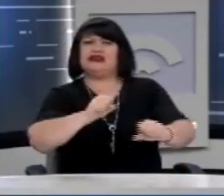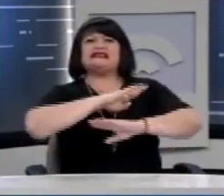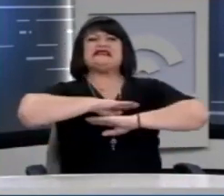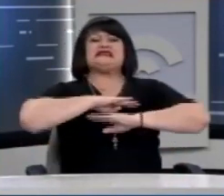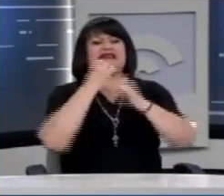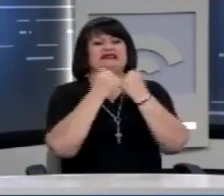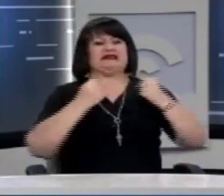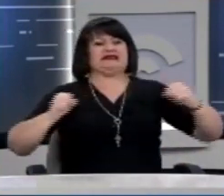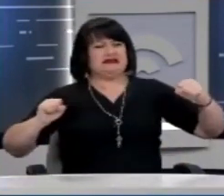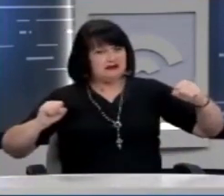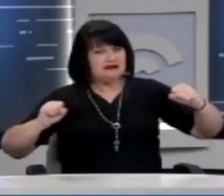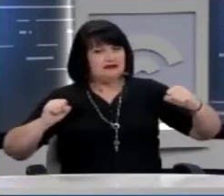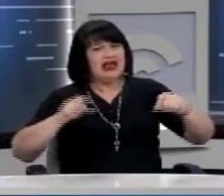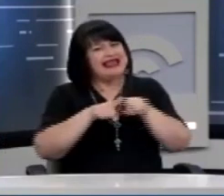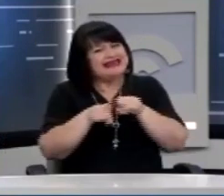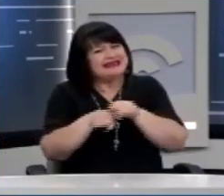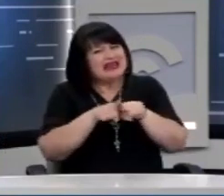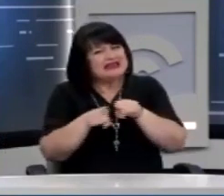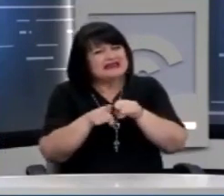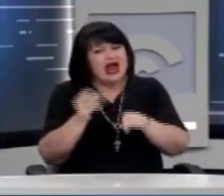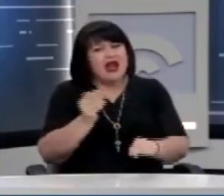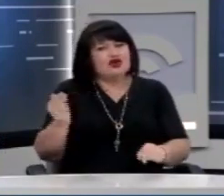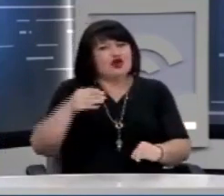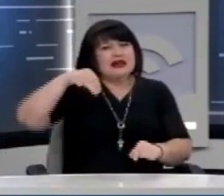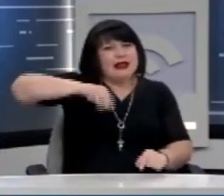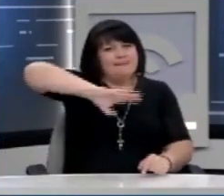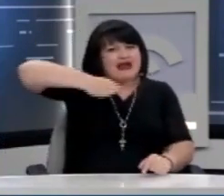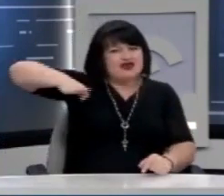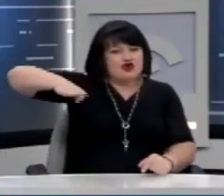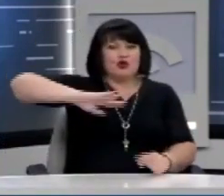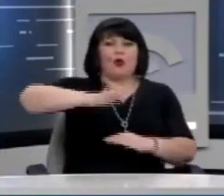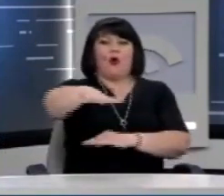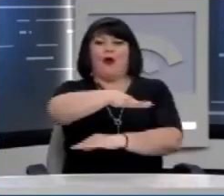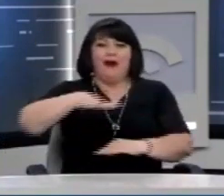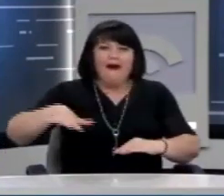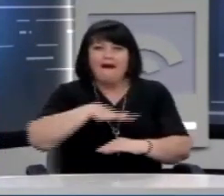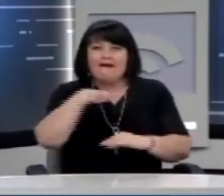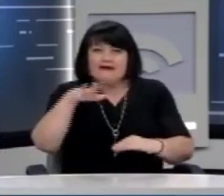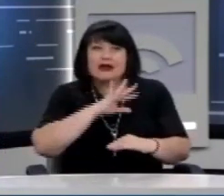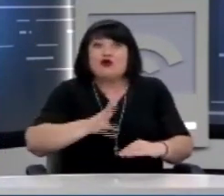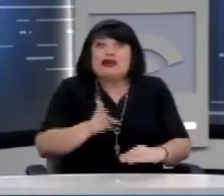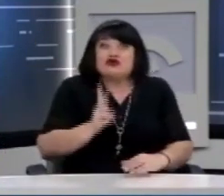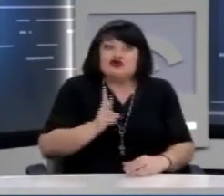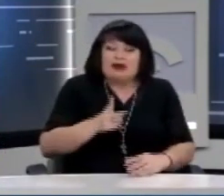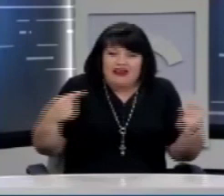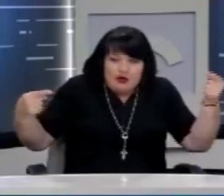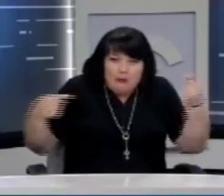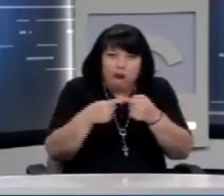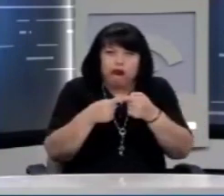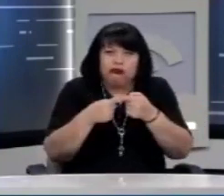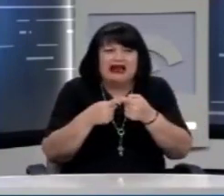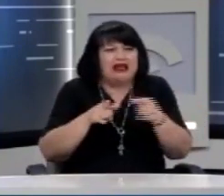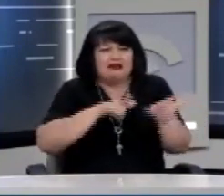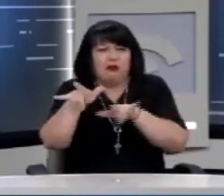ασκήσεις. Στην Ανατολική Μεσόγειο και το Αιγαίο έχουν διαμορφωθεί όροι ακόμα και για θερμό επεισόδιο,